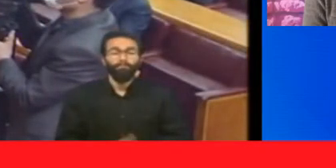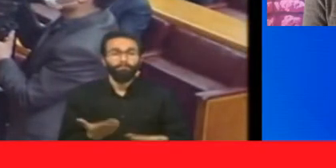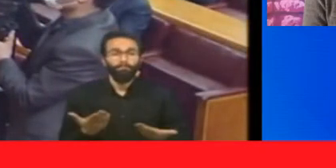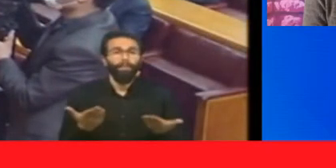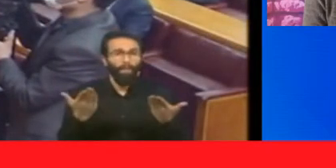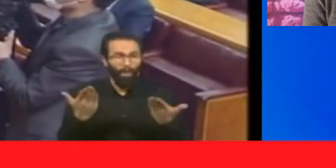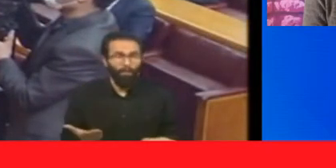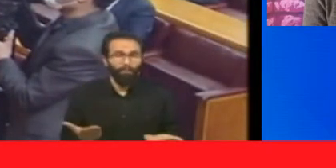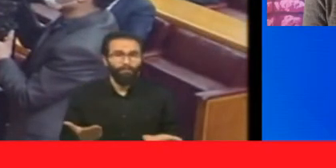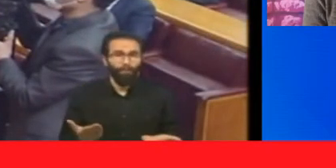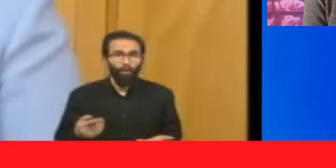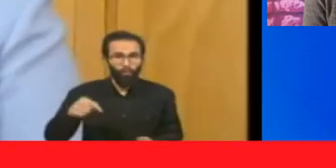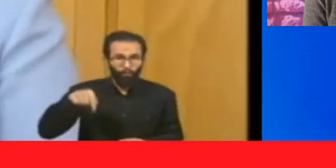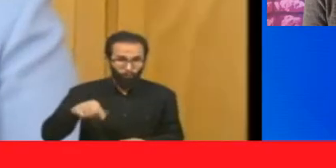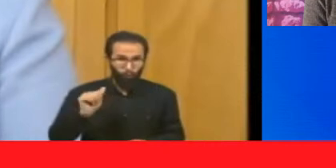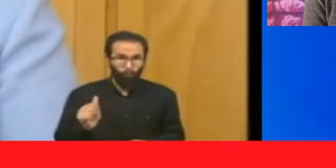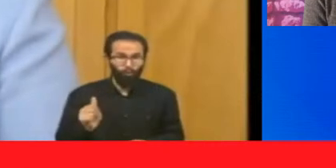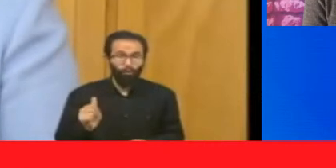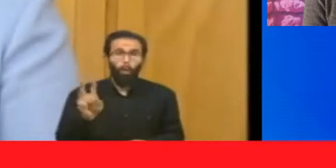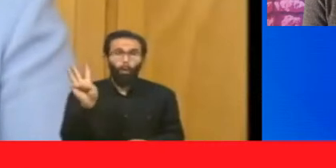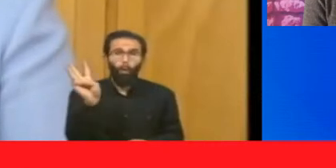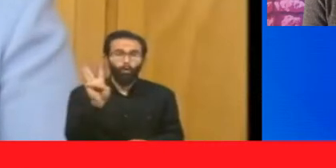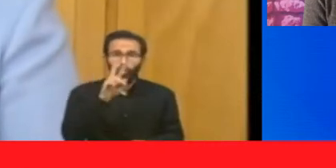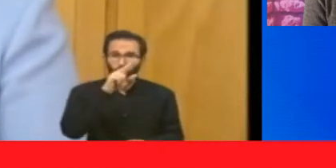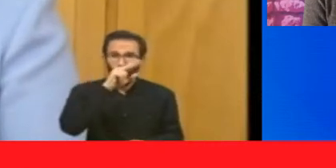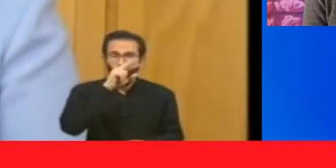Evet, bugün aynı zamanda